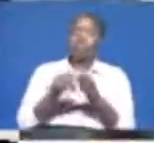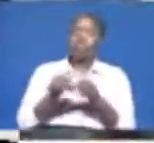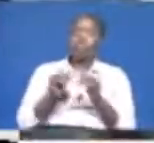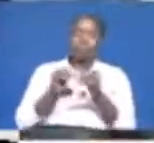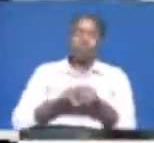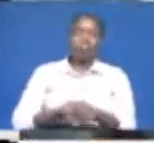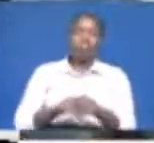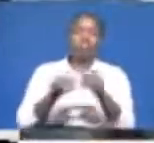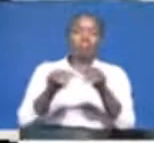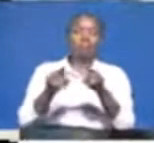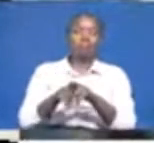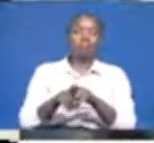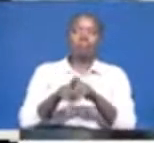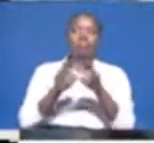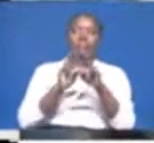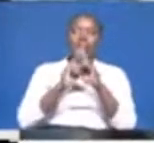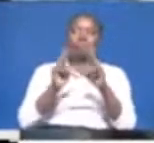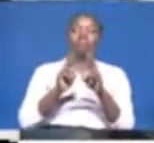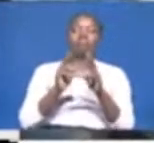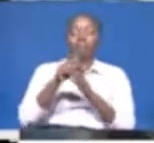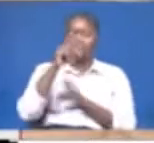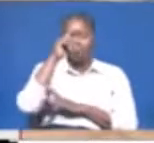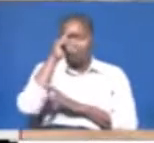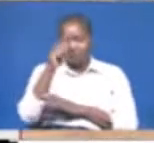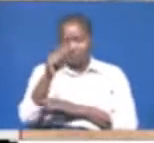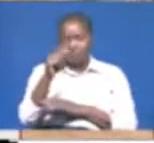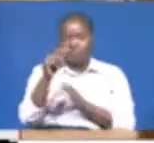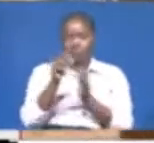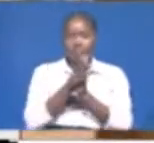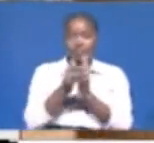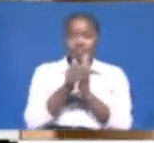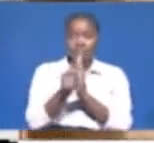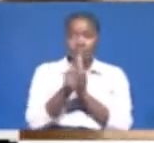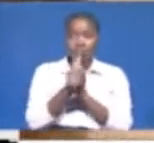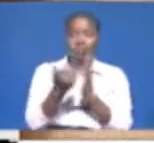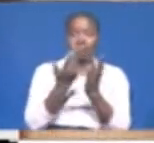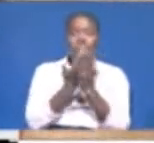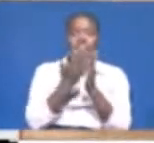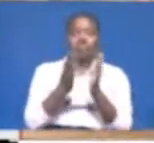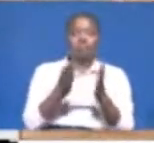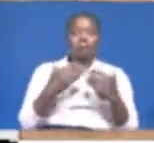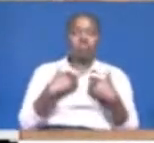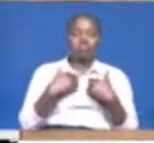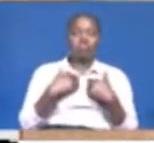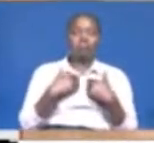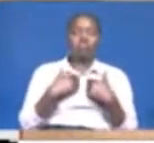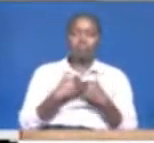vile kutayarisha ripoti za nidhamu na ujuzi ambao mfungwa alijipatia